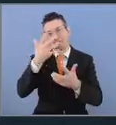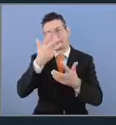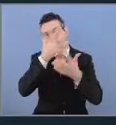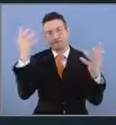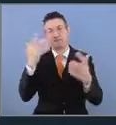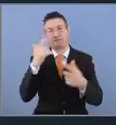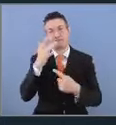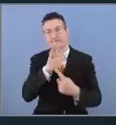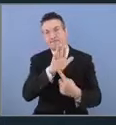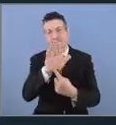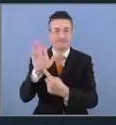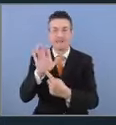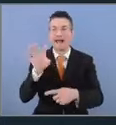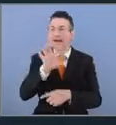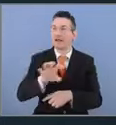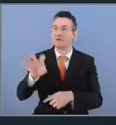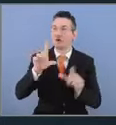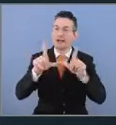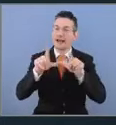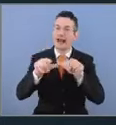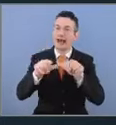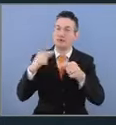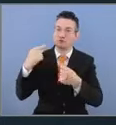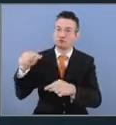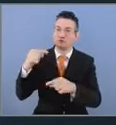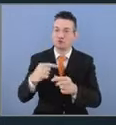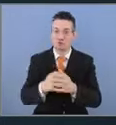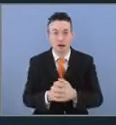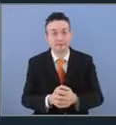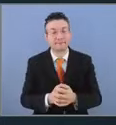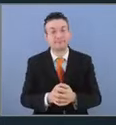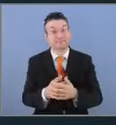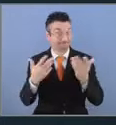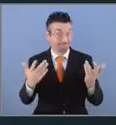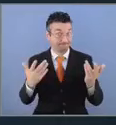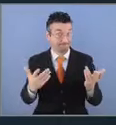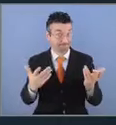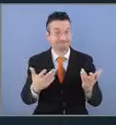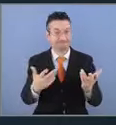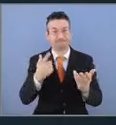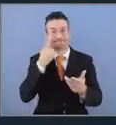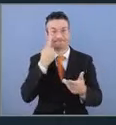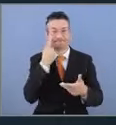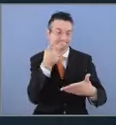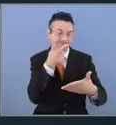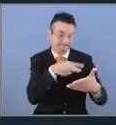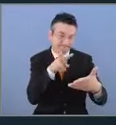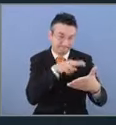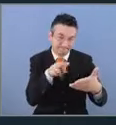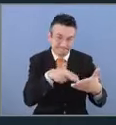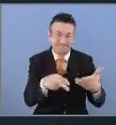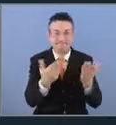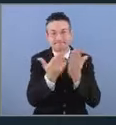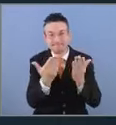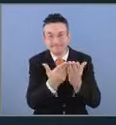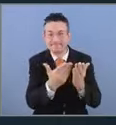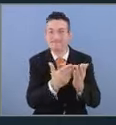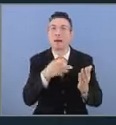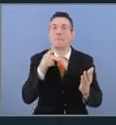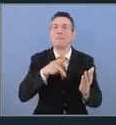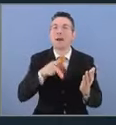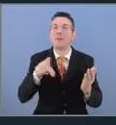della Regione Lazio. Naturalmente, leggendo e studiando il paper introduttivo,